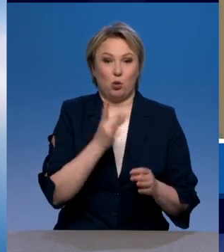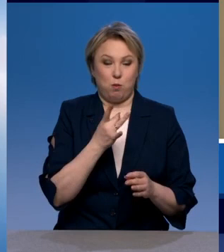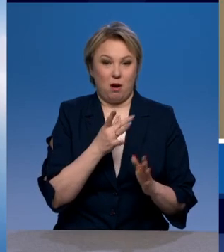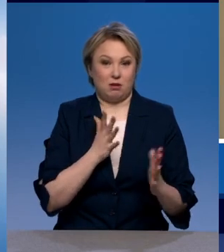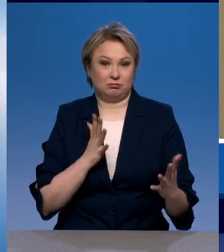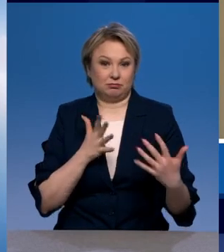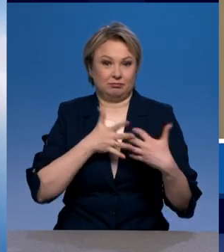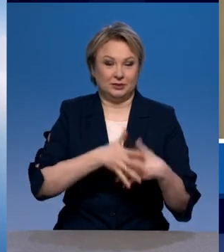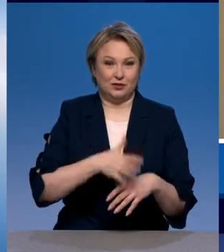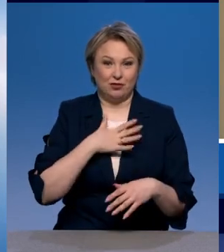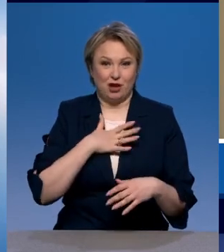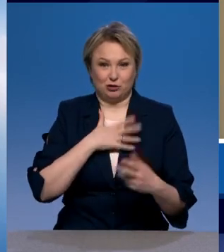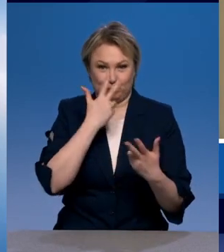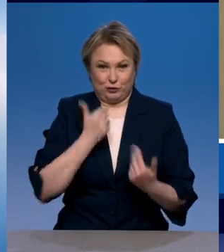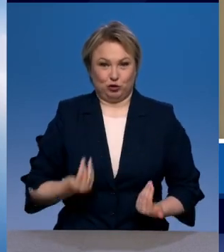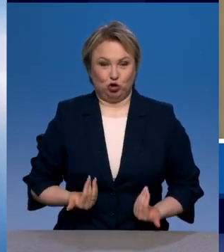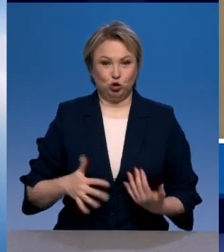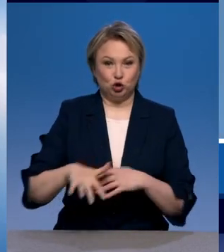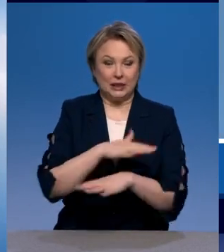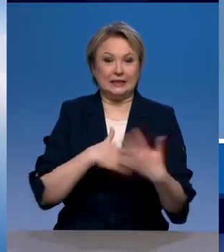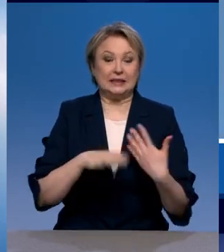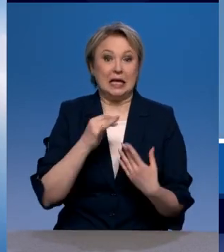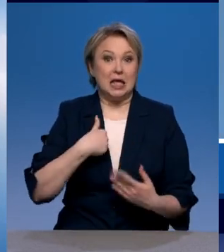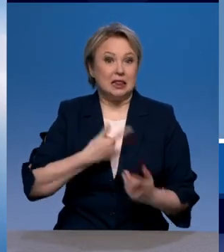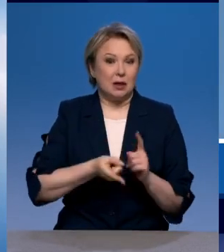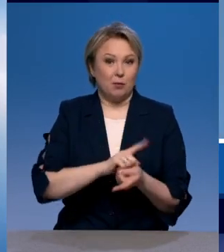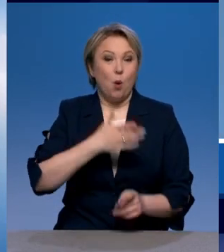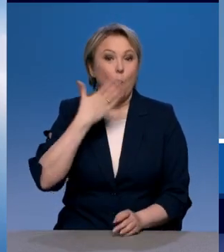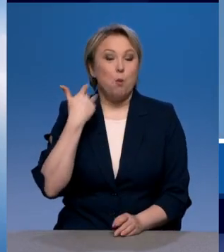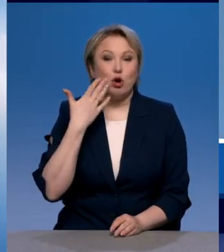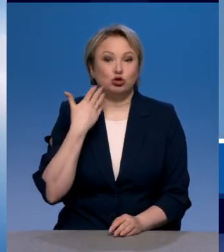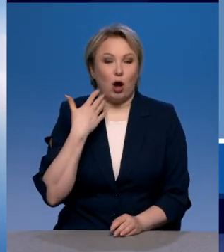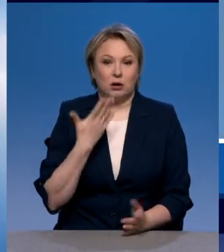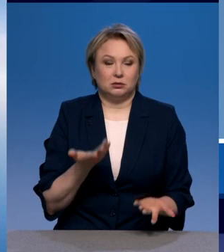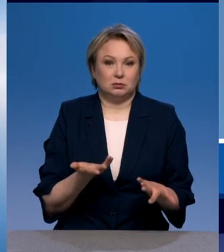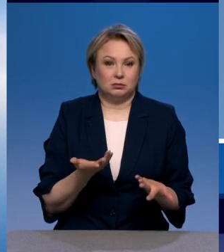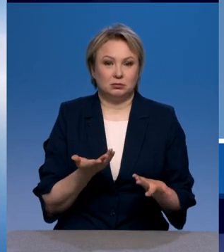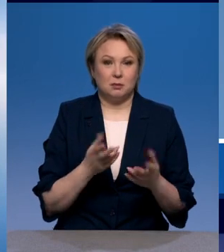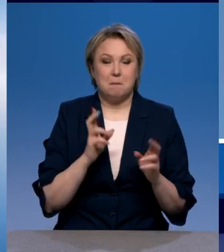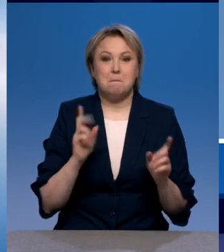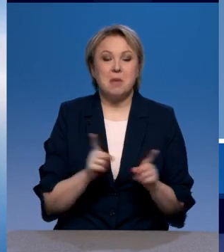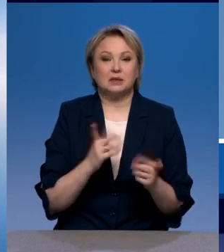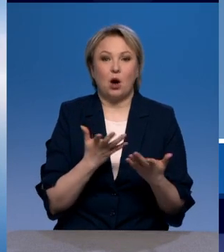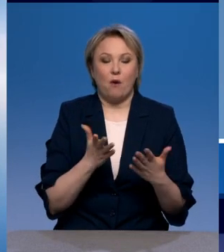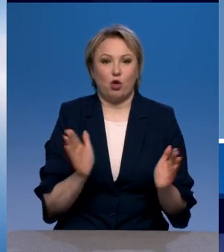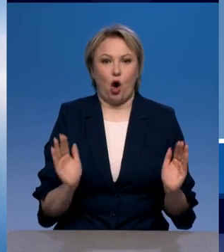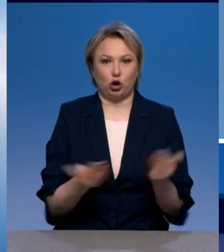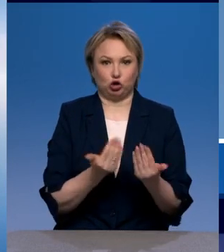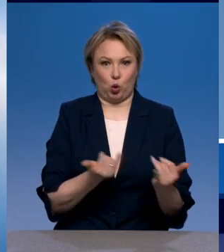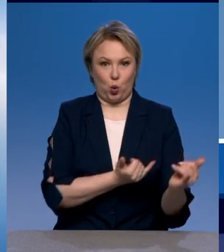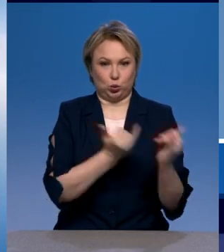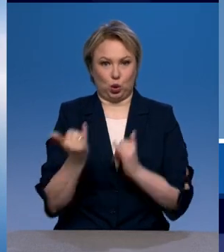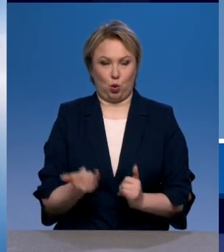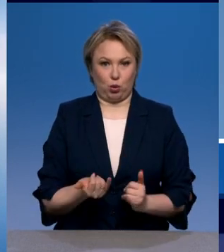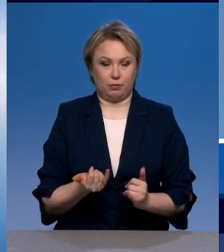упрощает наше взаимодействие в рамках вообще без какого-либо ограничений с услуг, которые